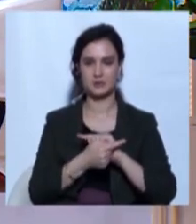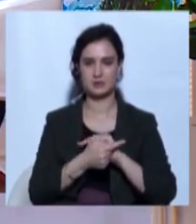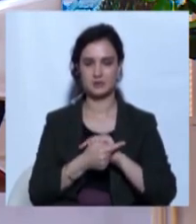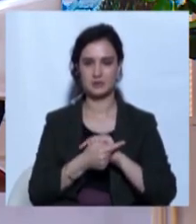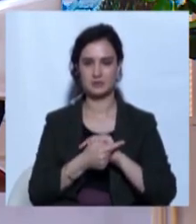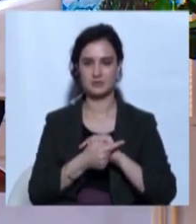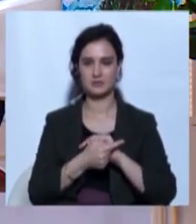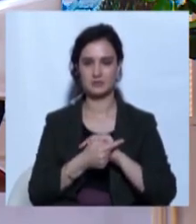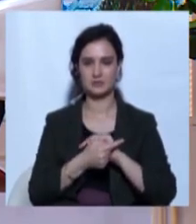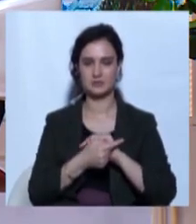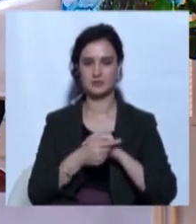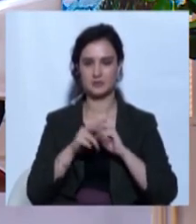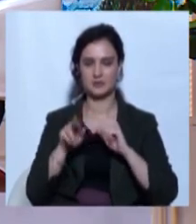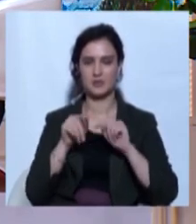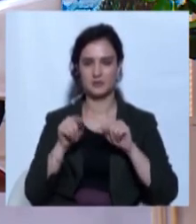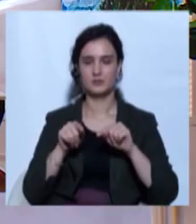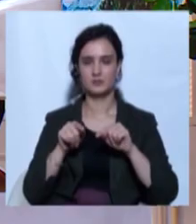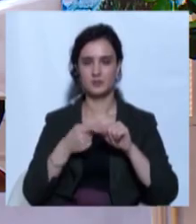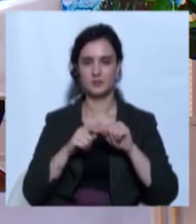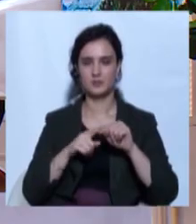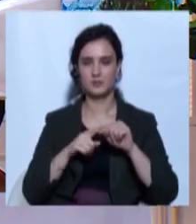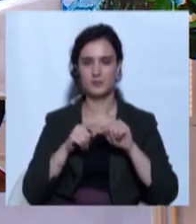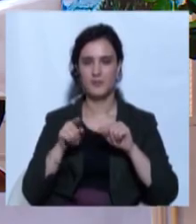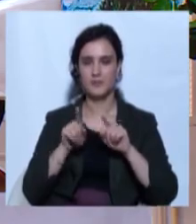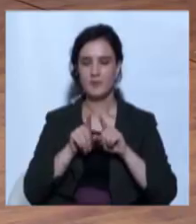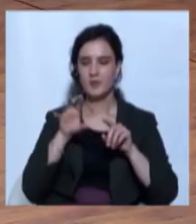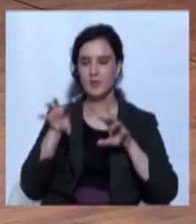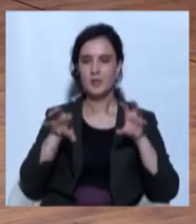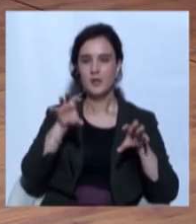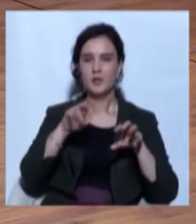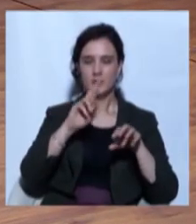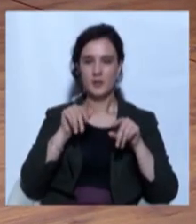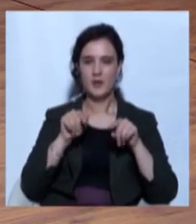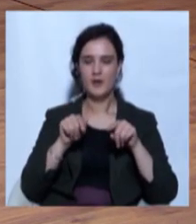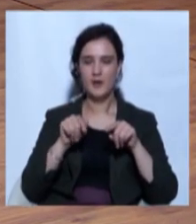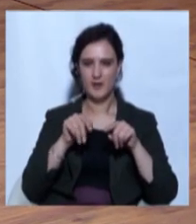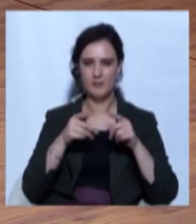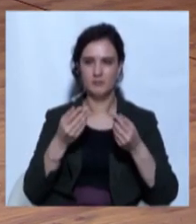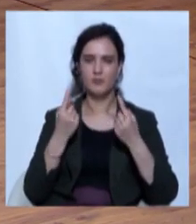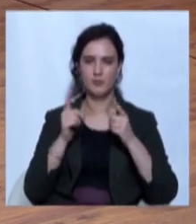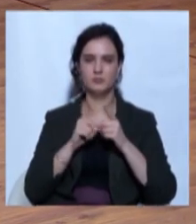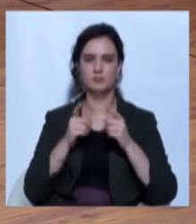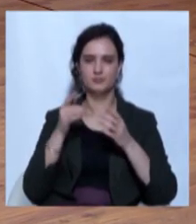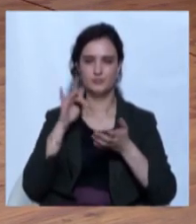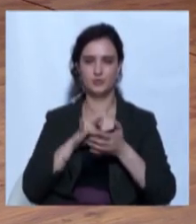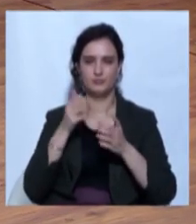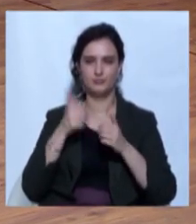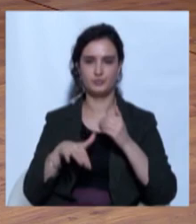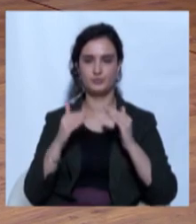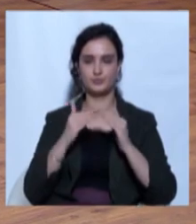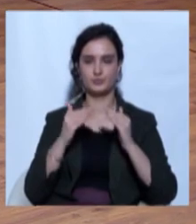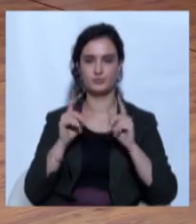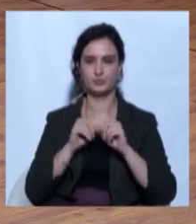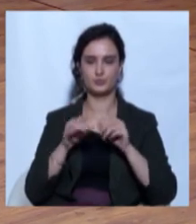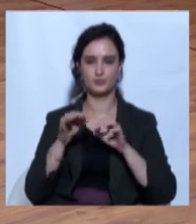და ძირითადად აი ესეთი დაწესებულებები და თუნდაც პრესტიჟული საცხოვრებელი სახლები